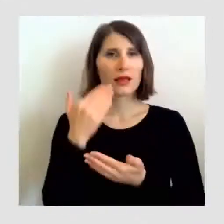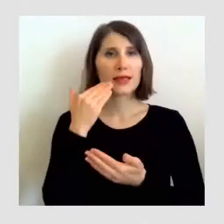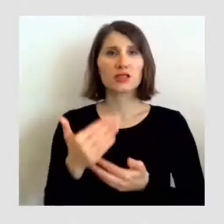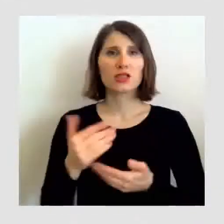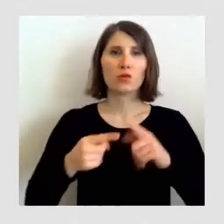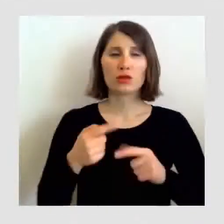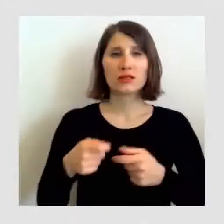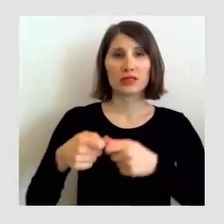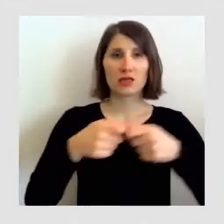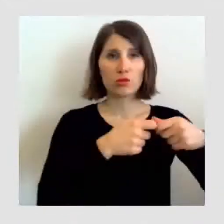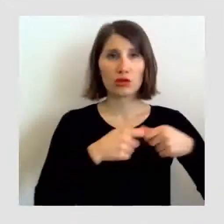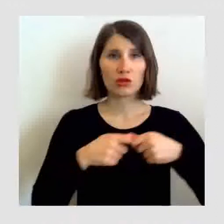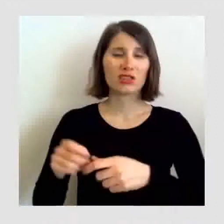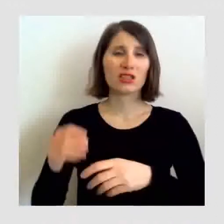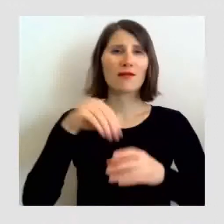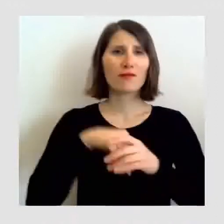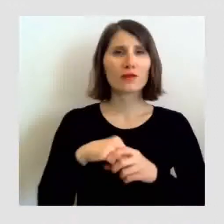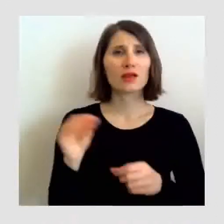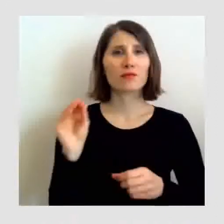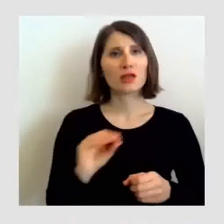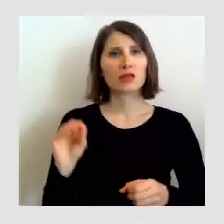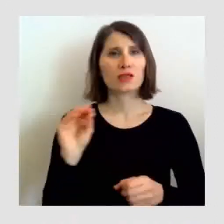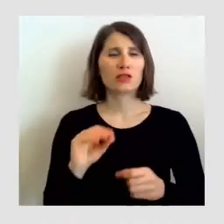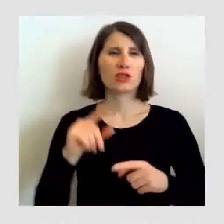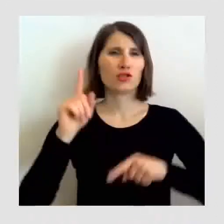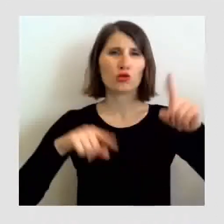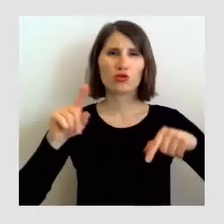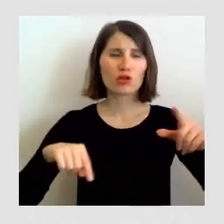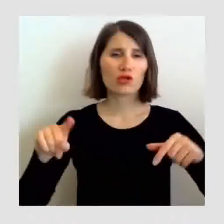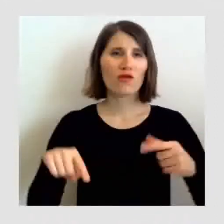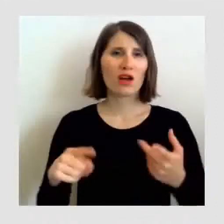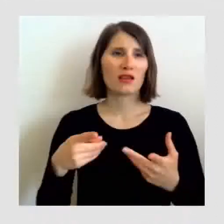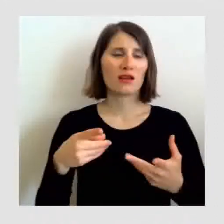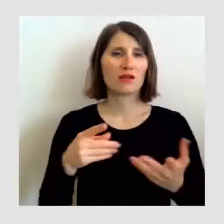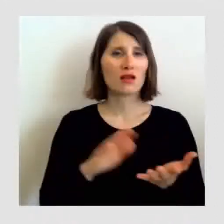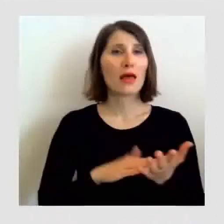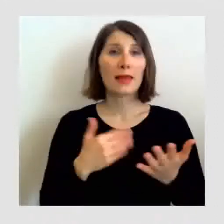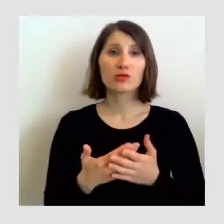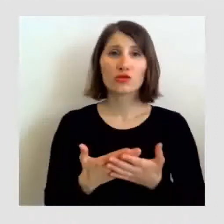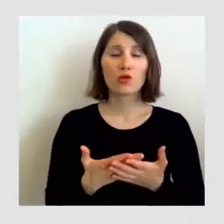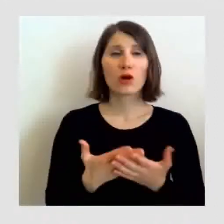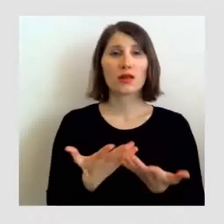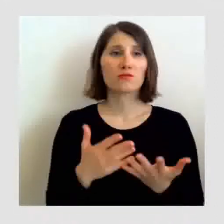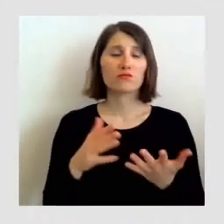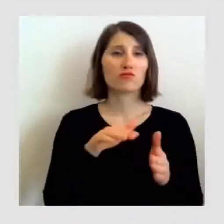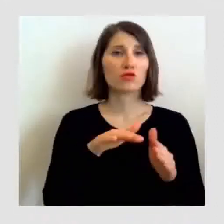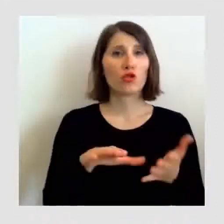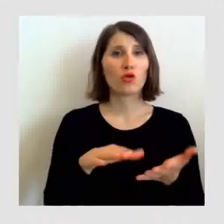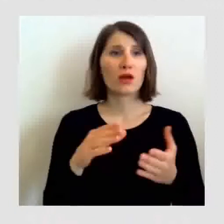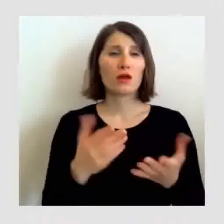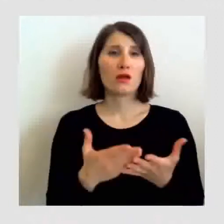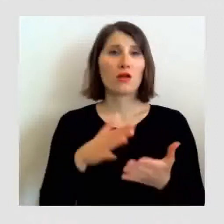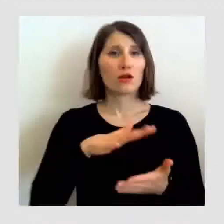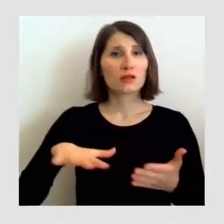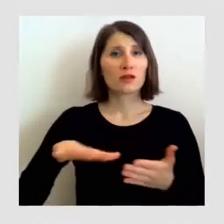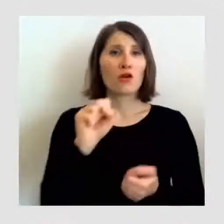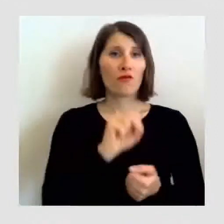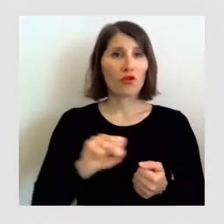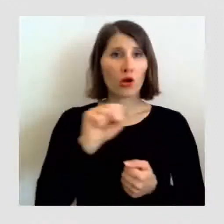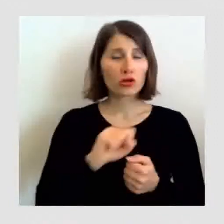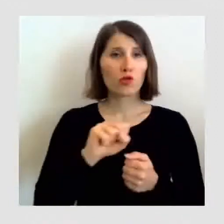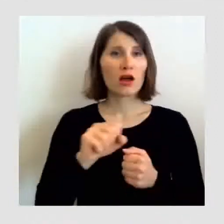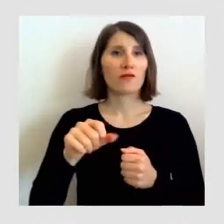polityce spójności, to jednak występują ogromne zróżnicowanie wewnątrzregionalne. Mamy bardzo silne rozwinięte ośrodki subregionu wrocławskiego i